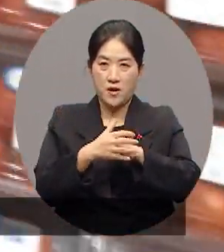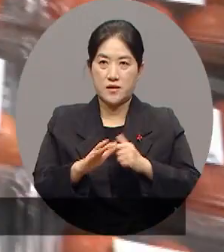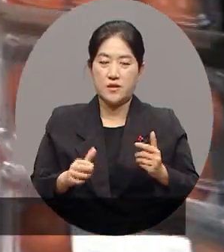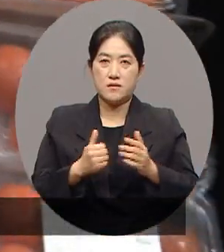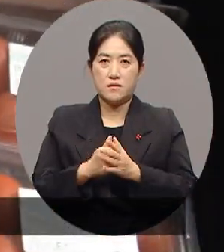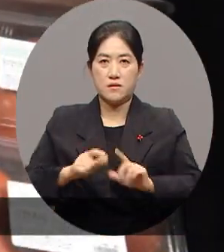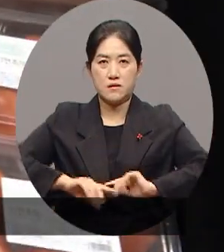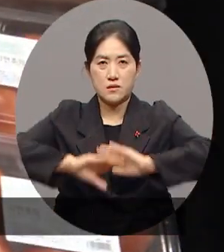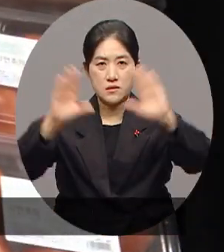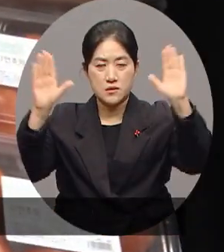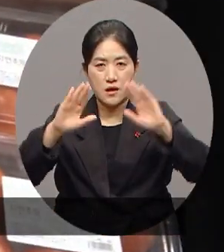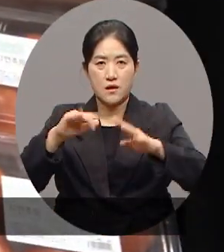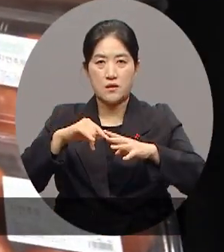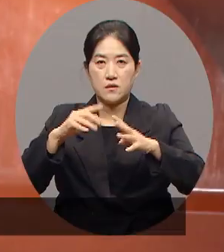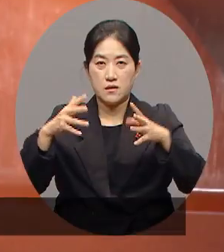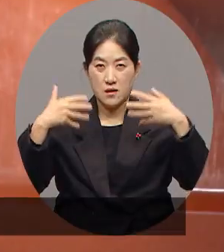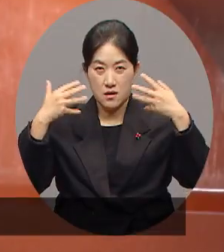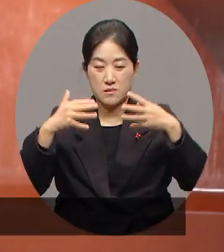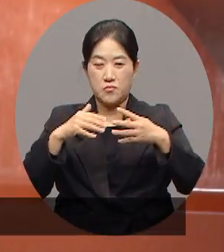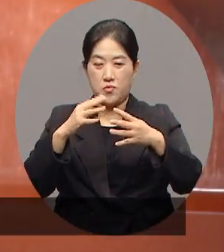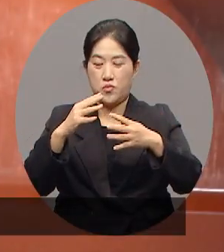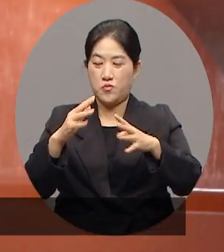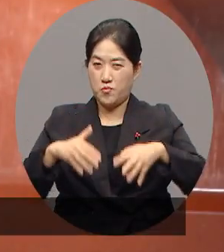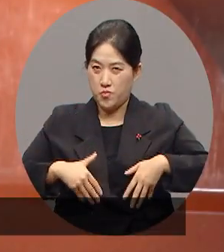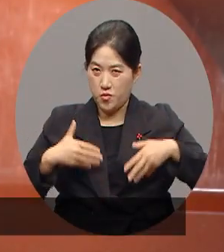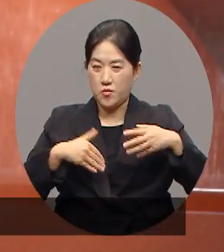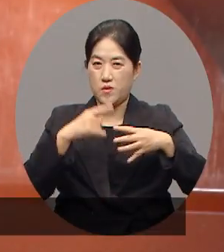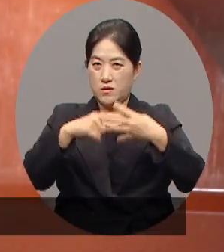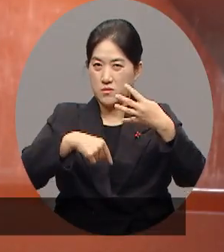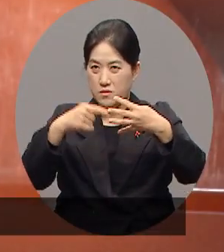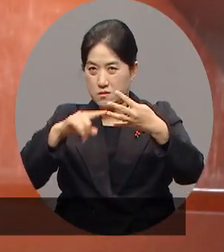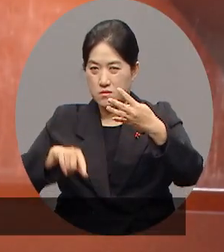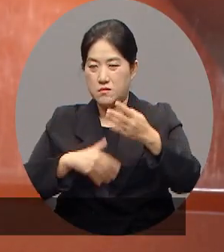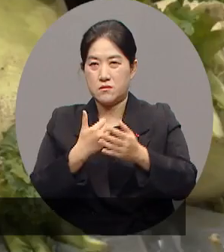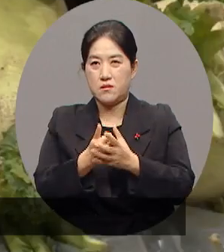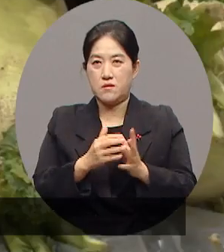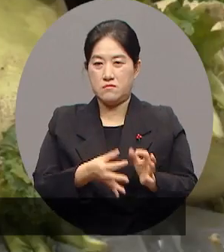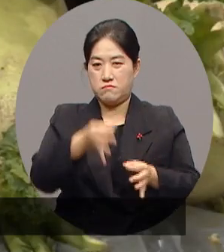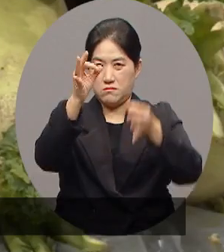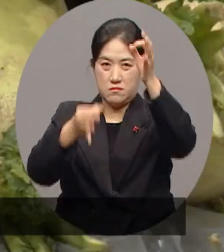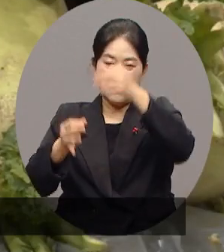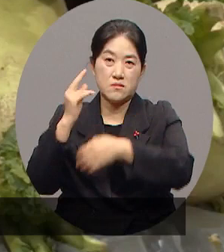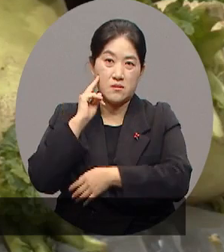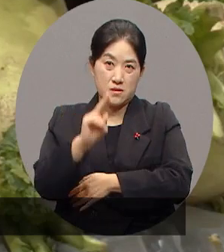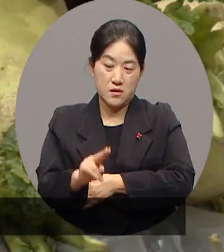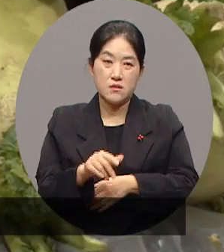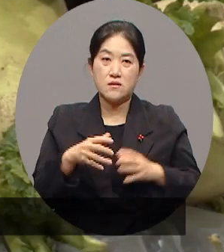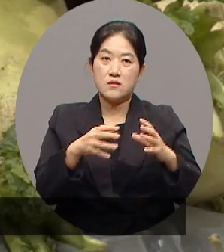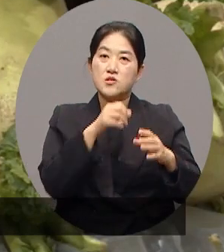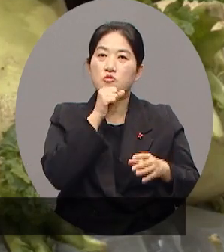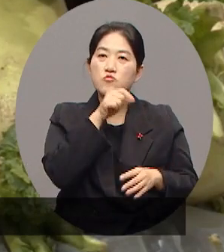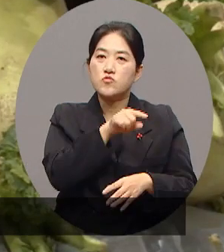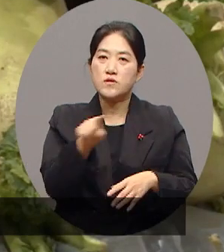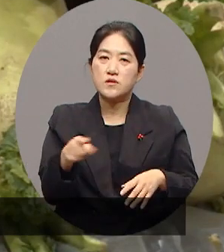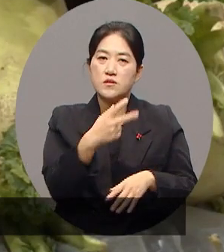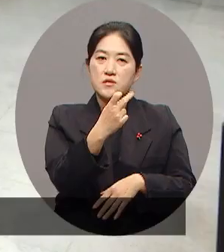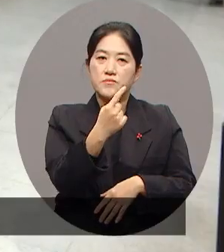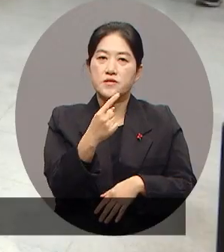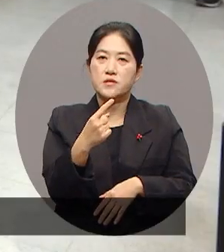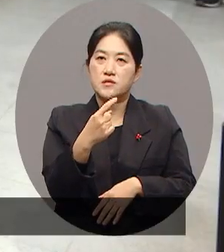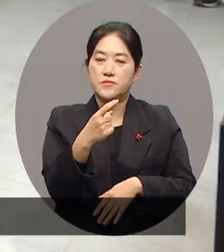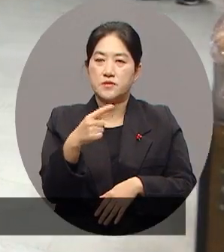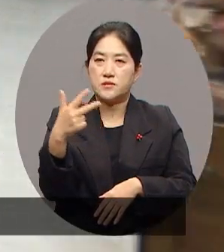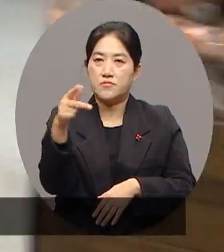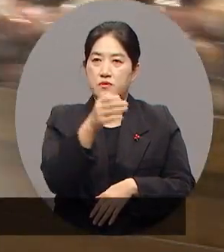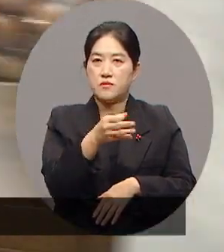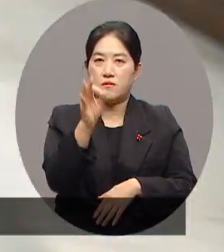기상 조건이나 계절에 따라 가격 변동이 큰 품목으로 구성된 신선 식품 지수는 12.7% 올랐고